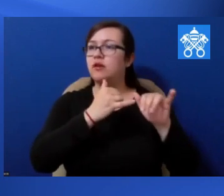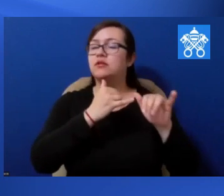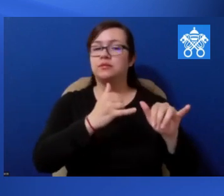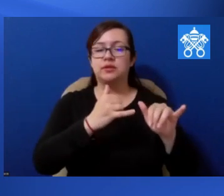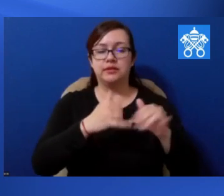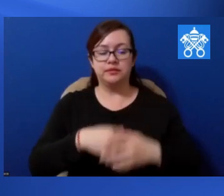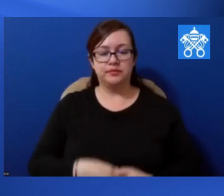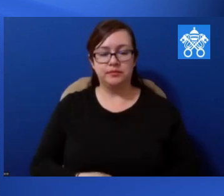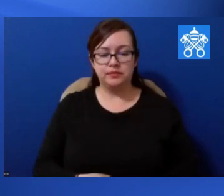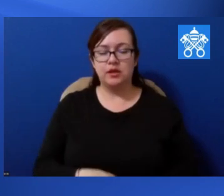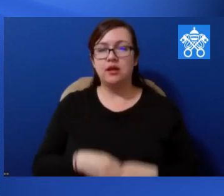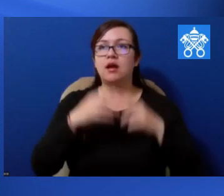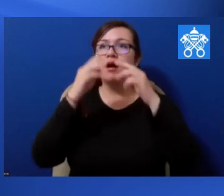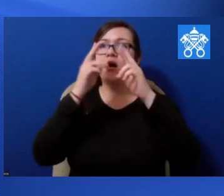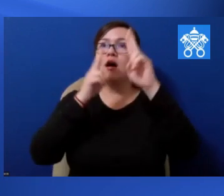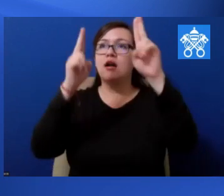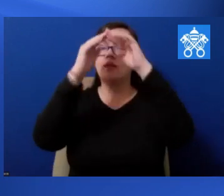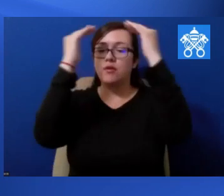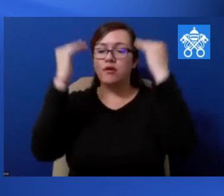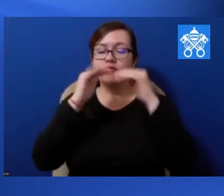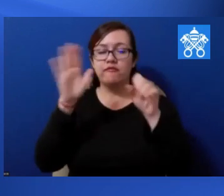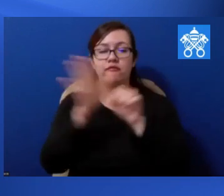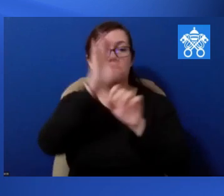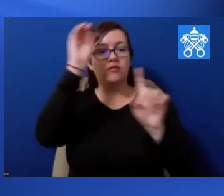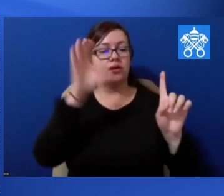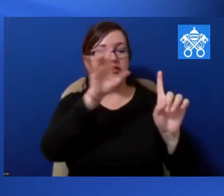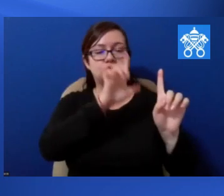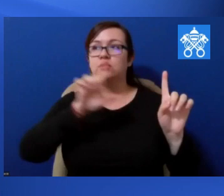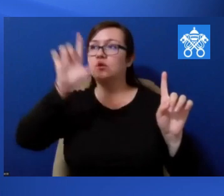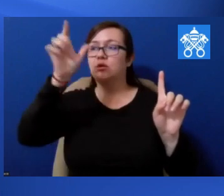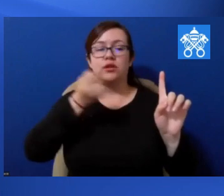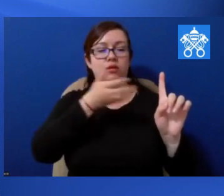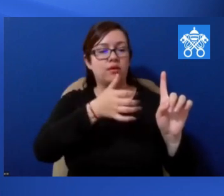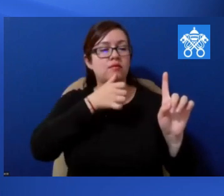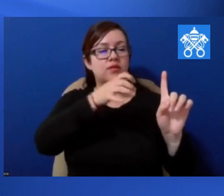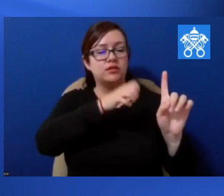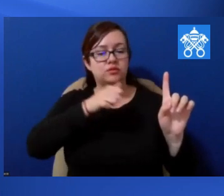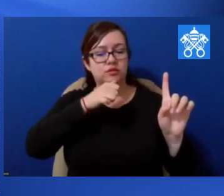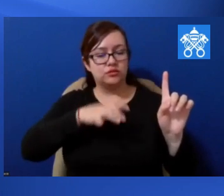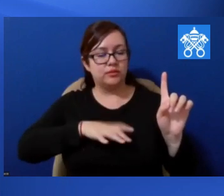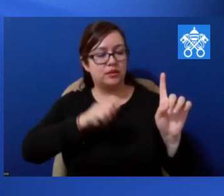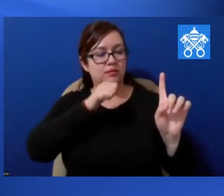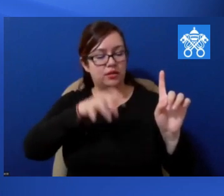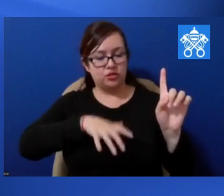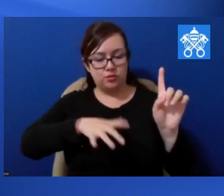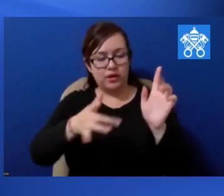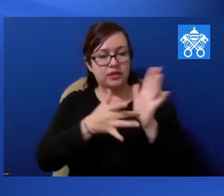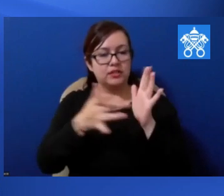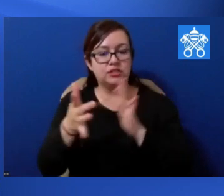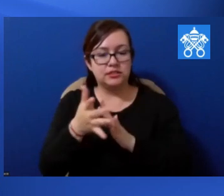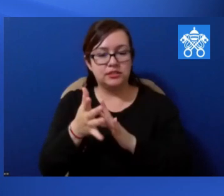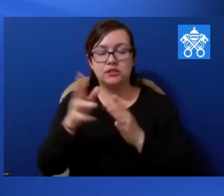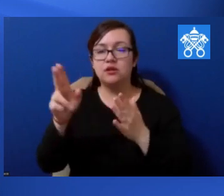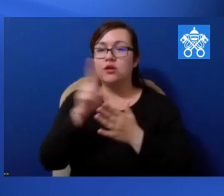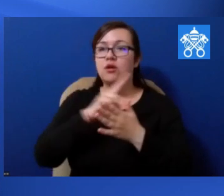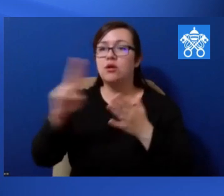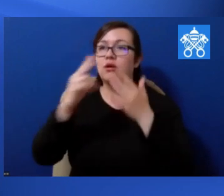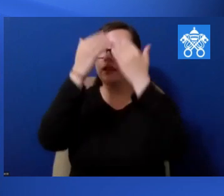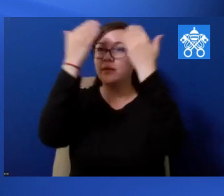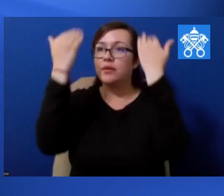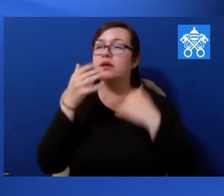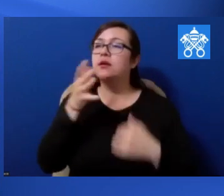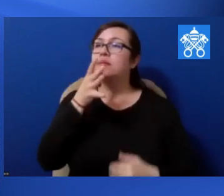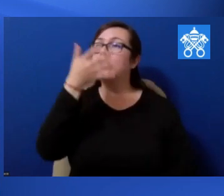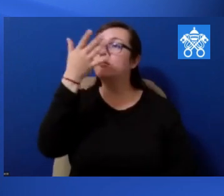Maria, gratia plena, Dominus tecum, benedicta tui mulieribus e benedicto frutto ventris tui, Jesus. Sancta Maria,